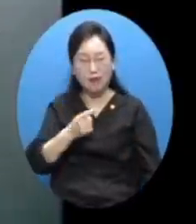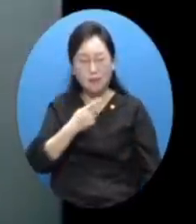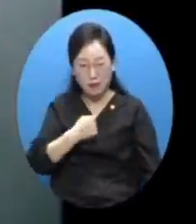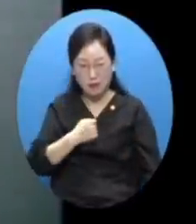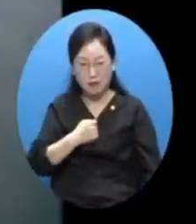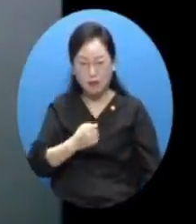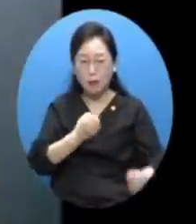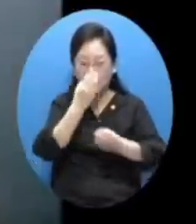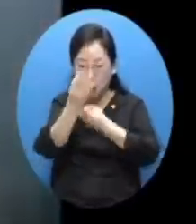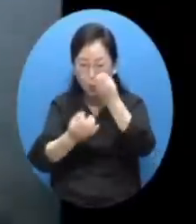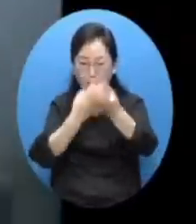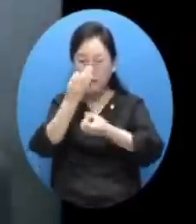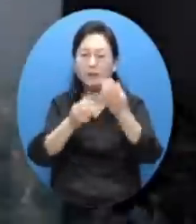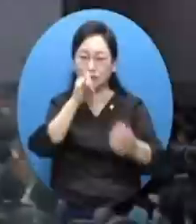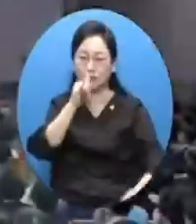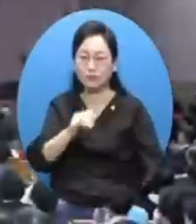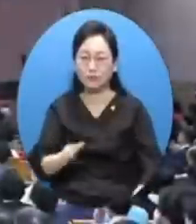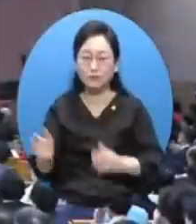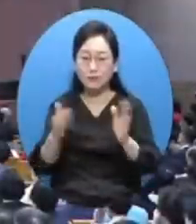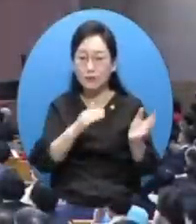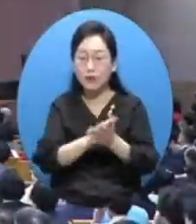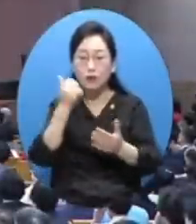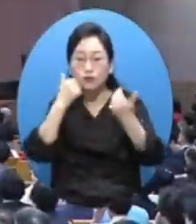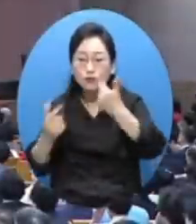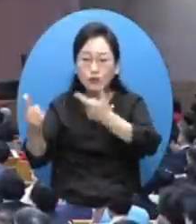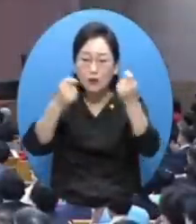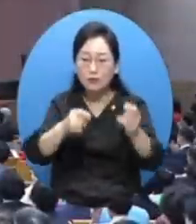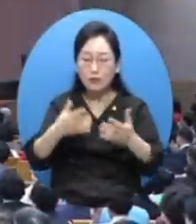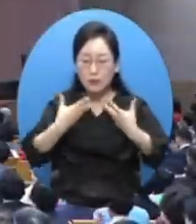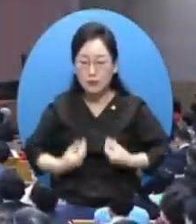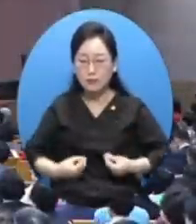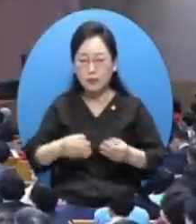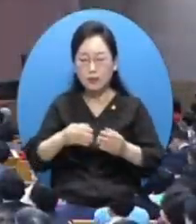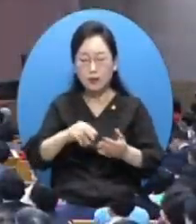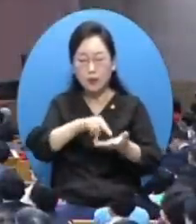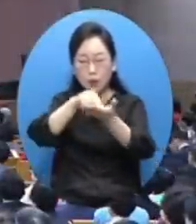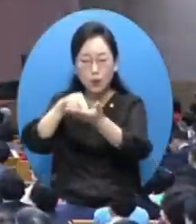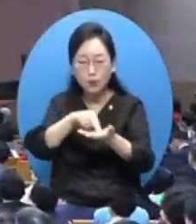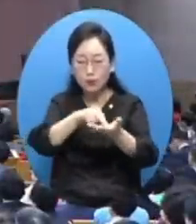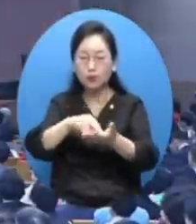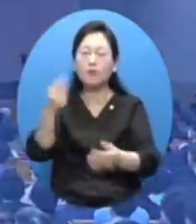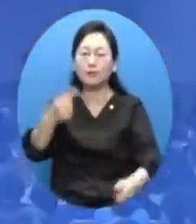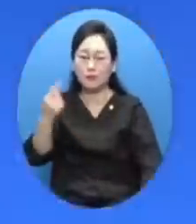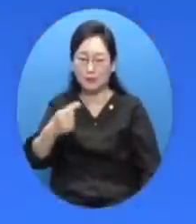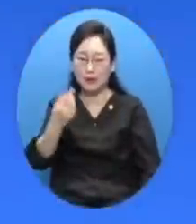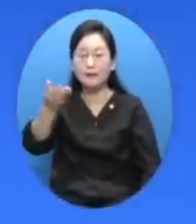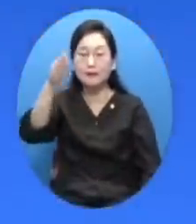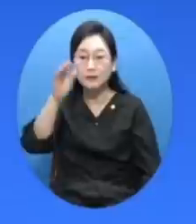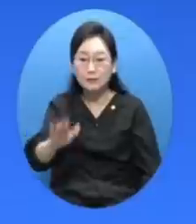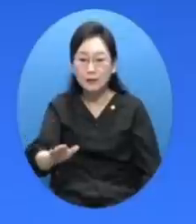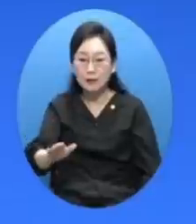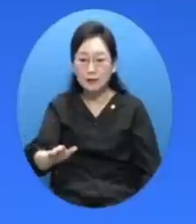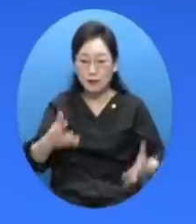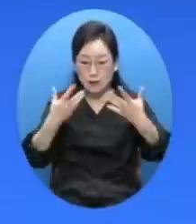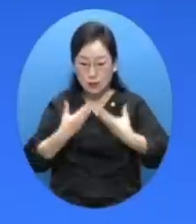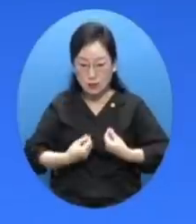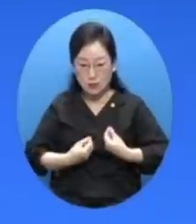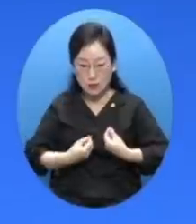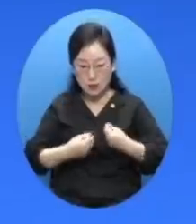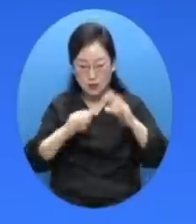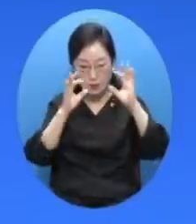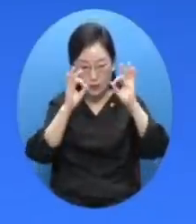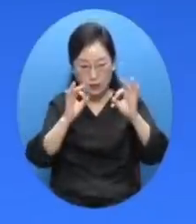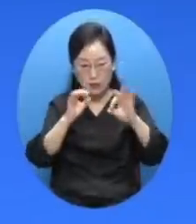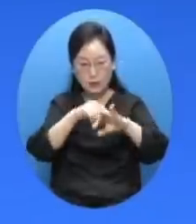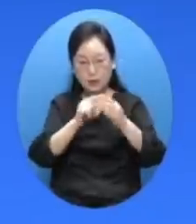말씀이 기억이 납니다. 누구에게나 절망의 때, 고독의 때가 다가오는 것입니다. 그러나 그때 우리가 절망을 바라보고 무너지면 안